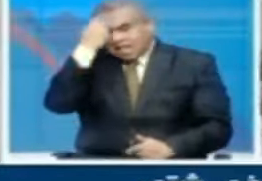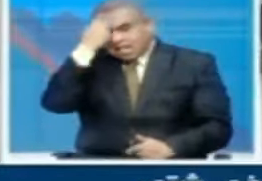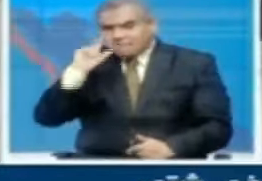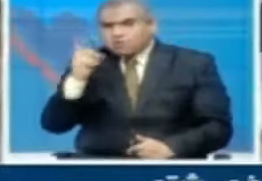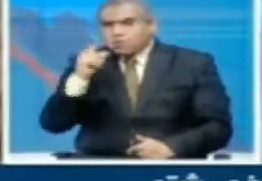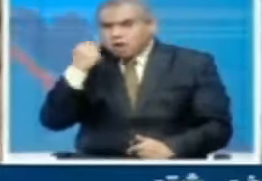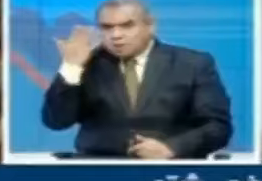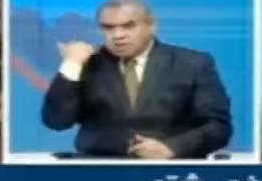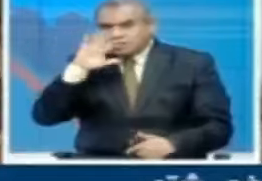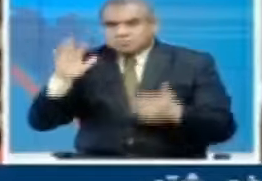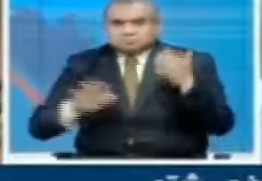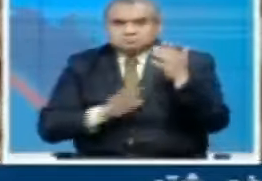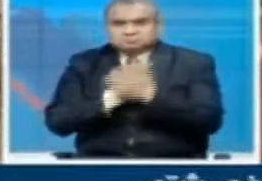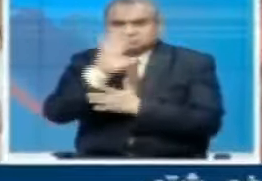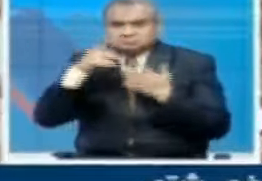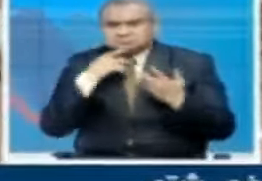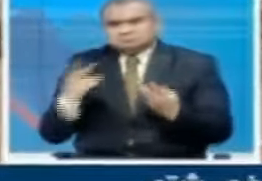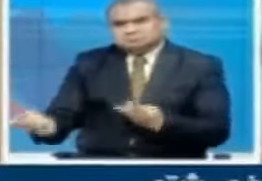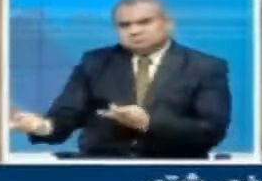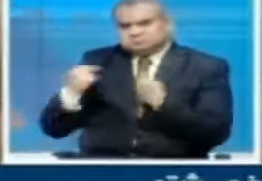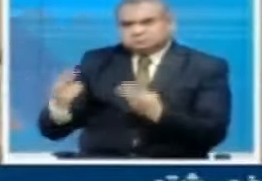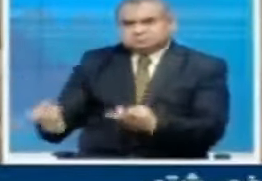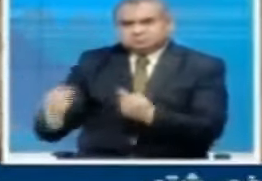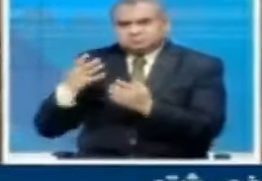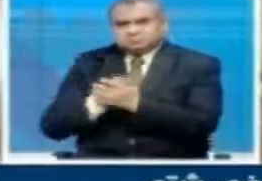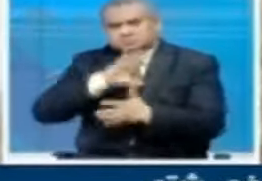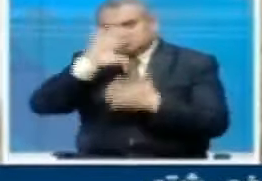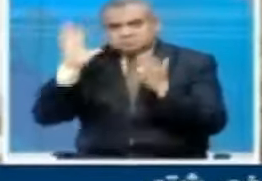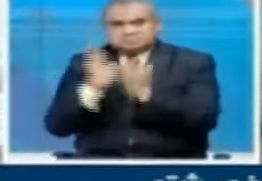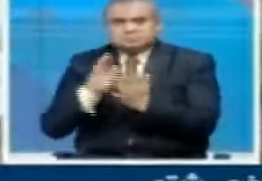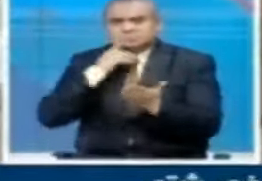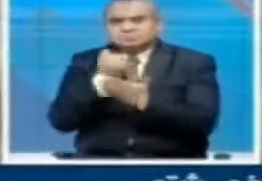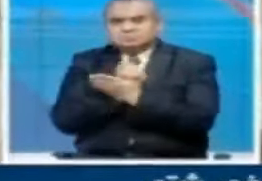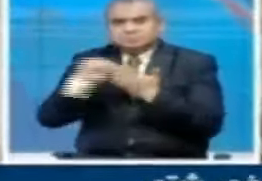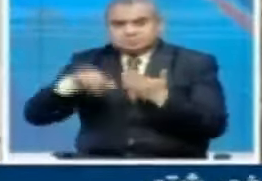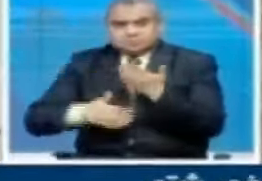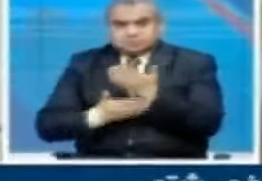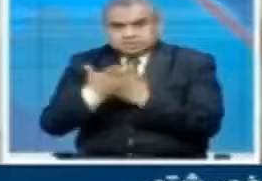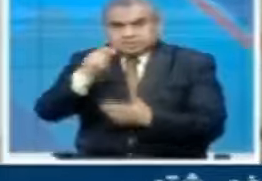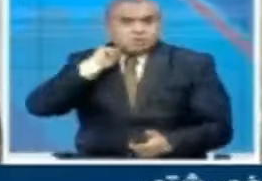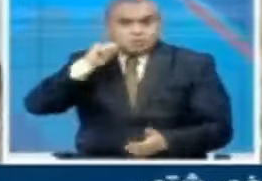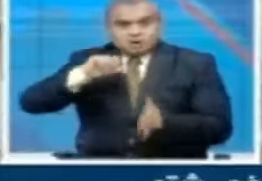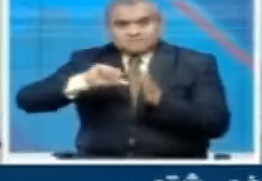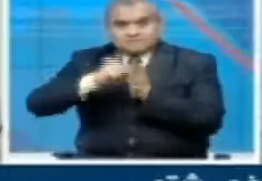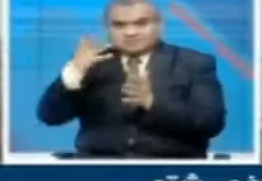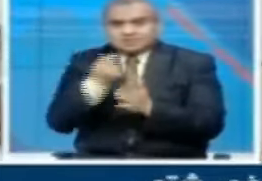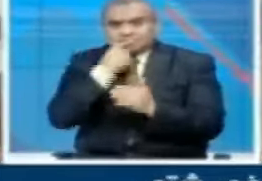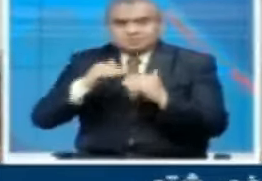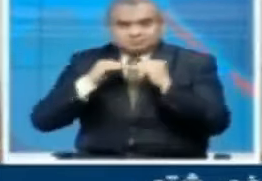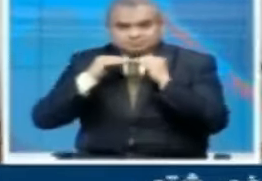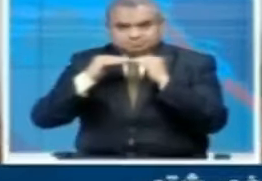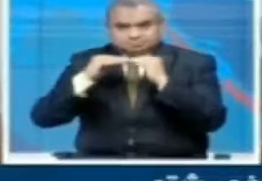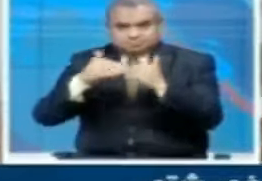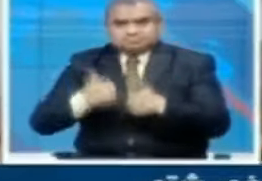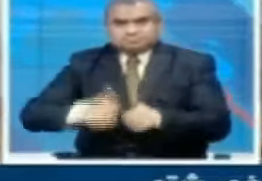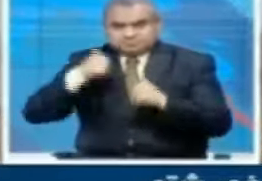2015 تضررت محتويات المتحف وتلفت مشتملاته. ما تشهده المحافظة حاليا من استقرار وعودة